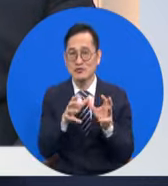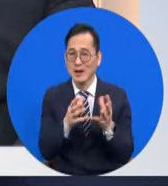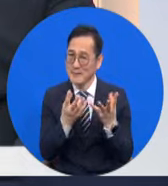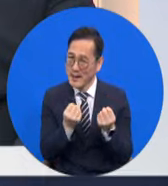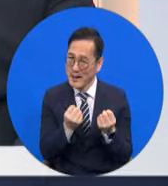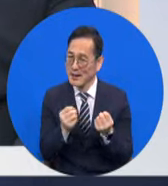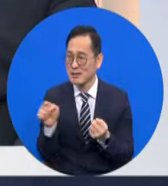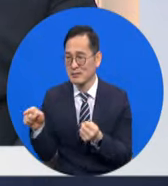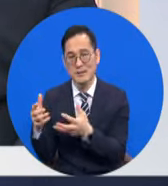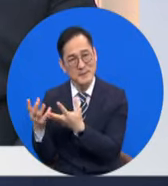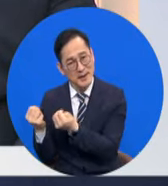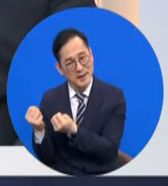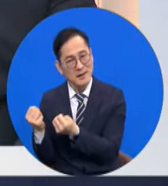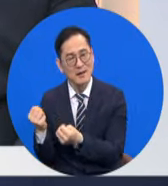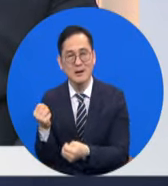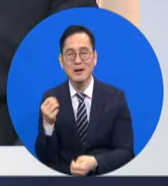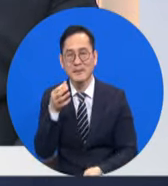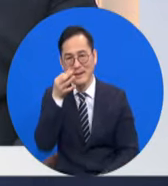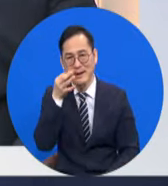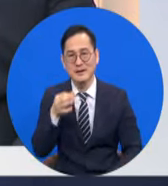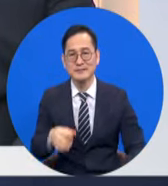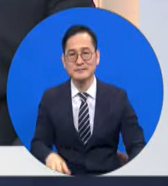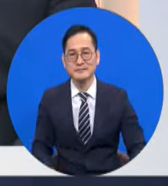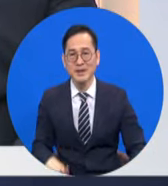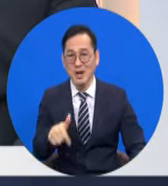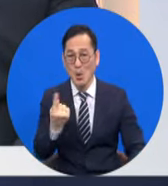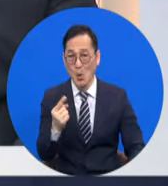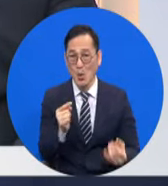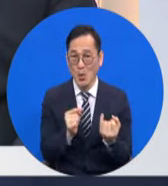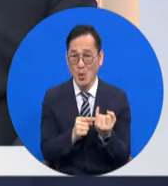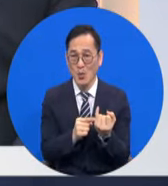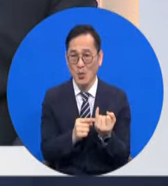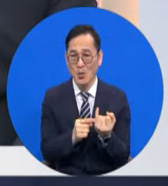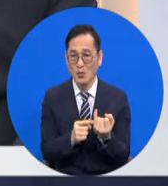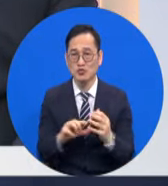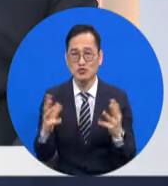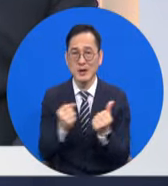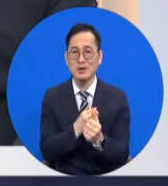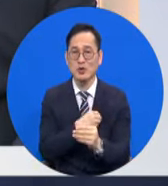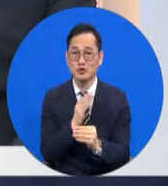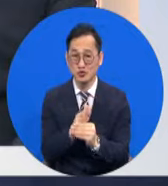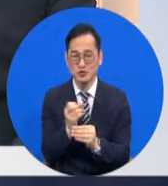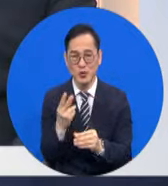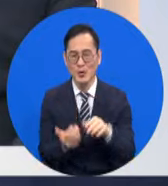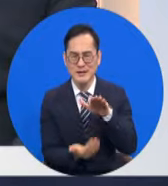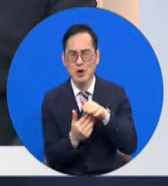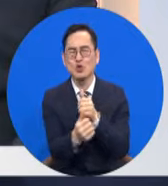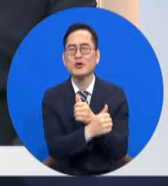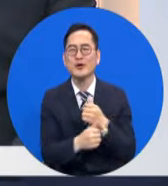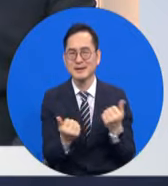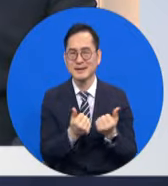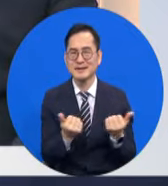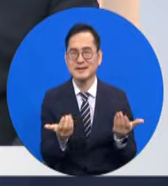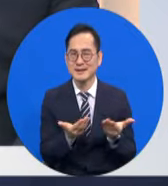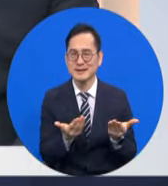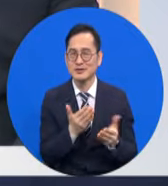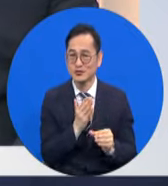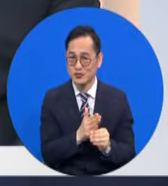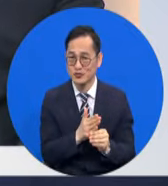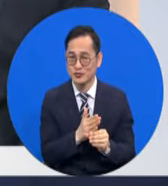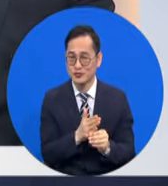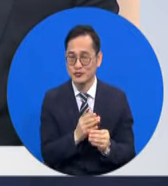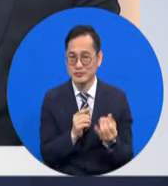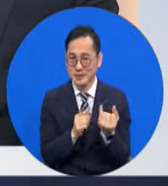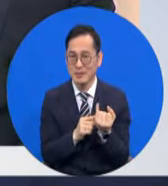변호사님 말씀대로 고민정 최고위원은 뭐 현역 프리미엄도 분명히 있고 최고위원이기 때문에 인물 경쟁력에서는 앞선다고 볼 수